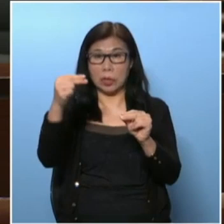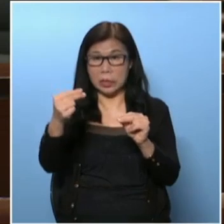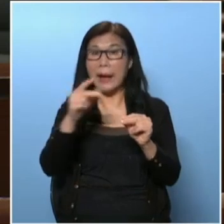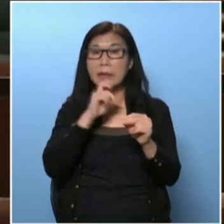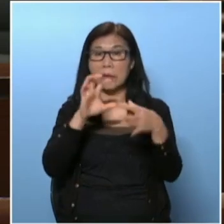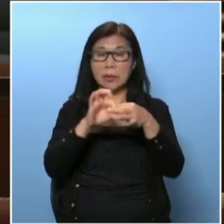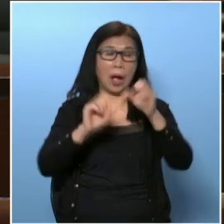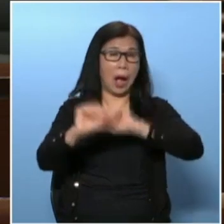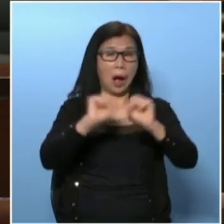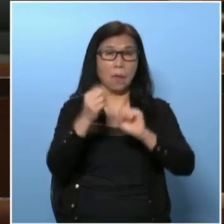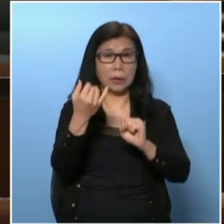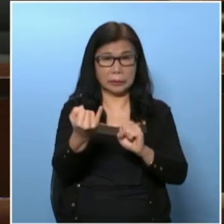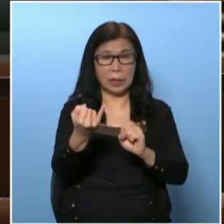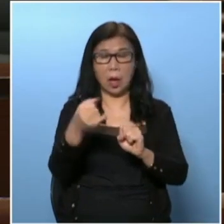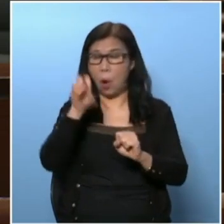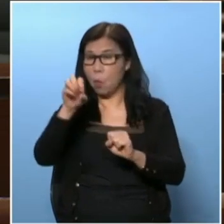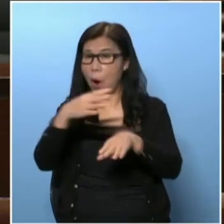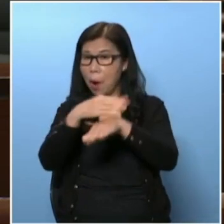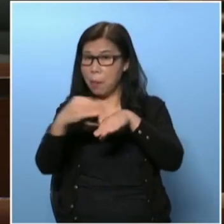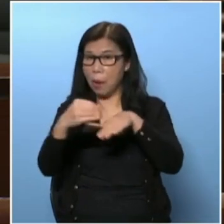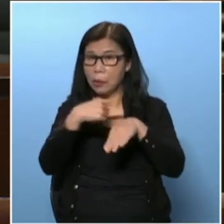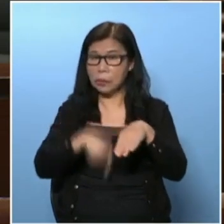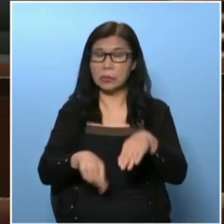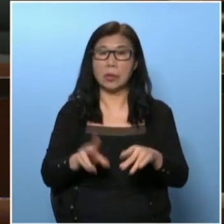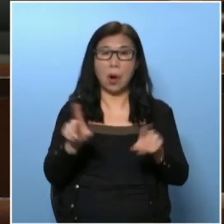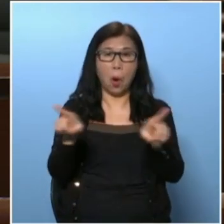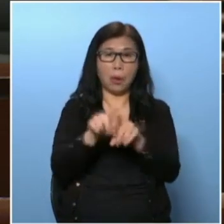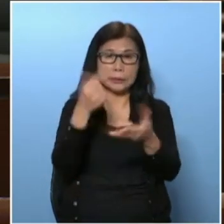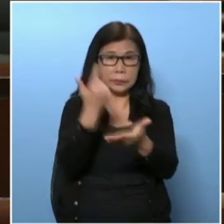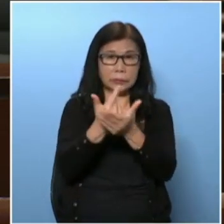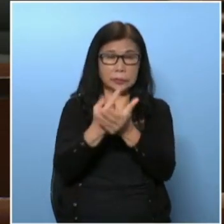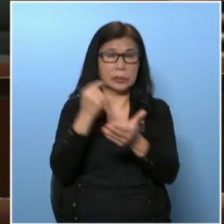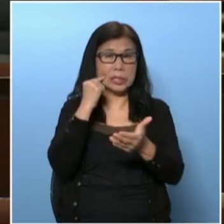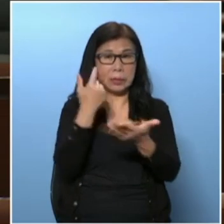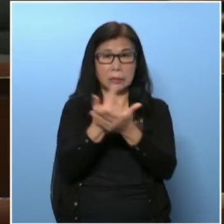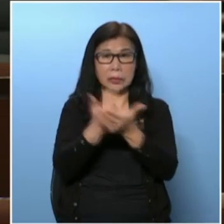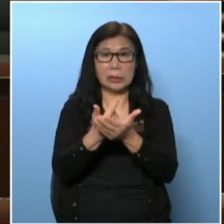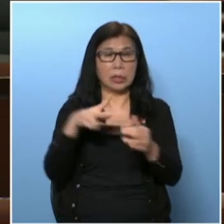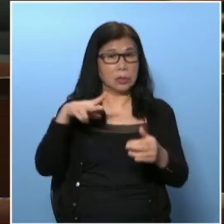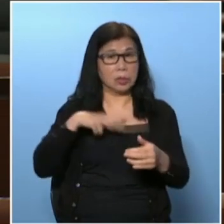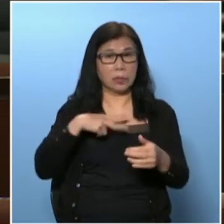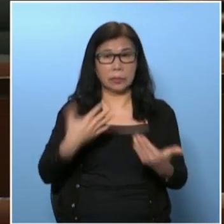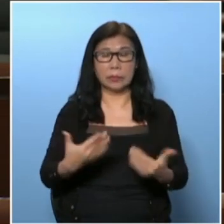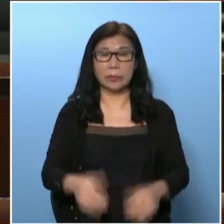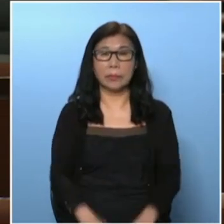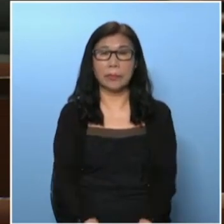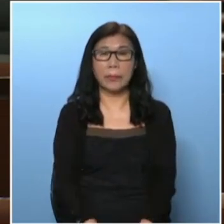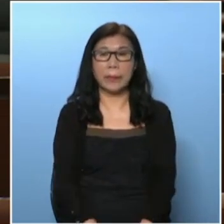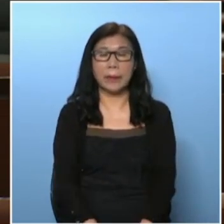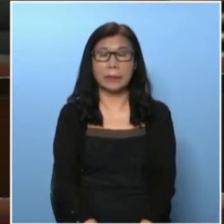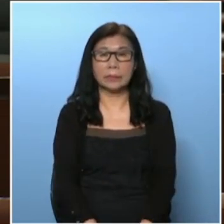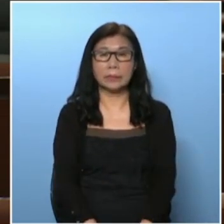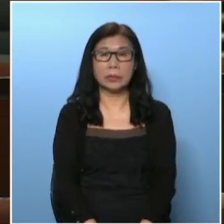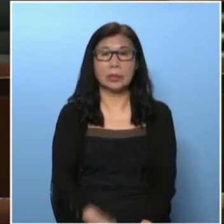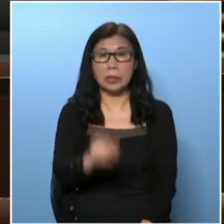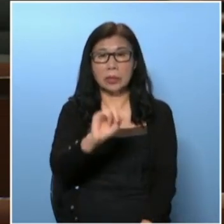指嘅行為不檢咧，係一個極之嚴重嘅情況嘅，或者我都下即係要